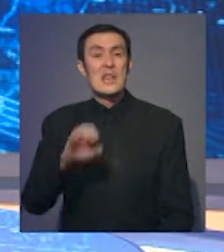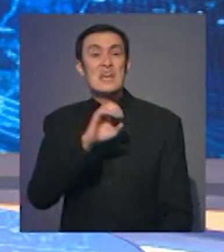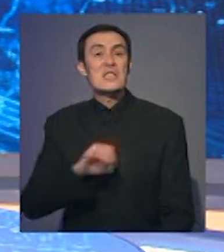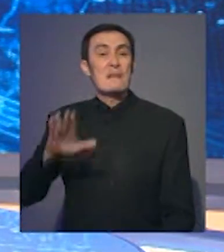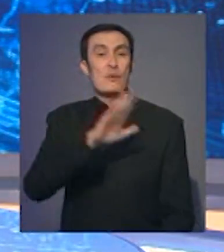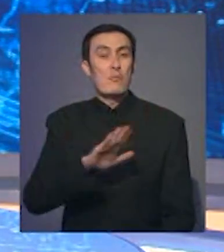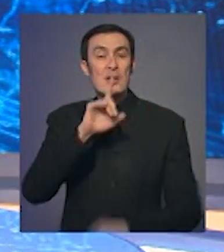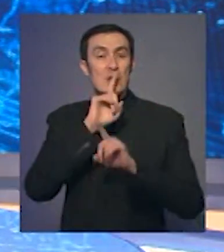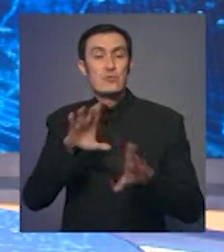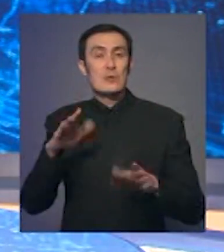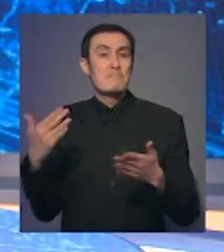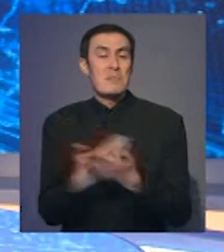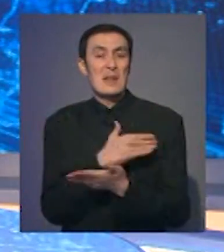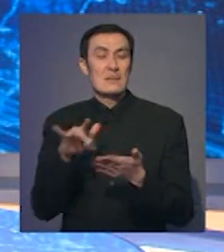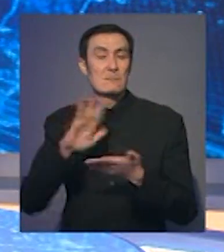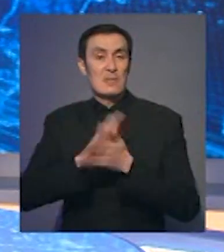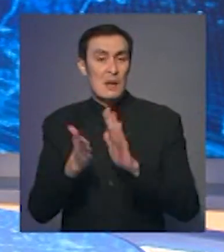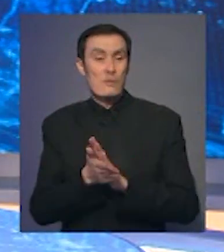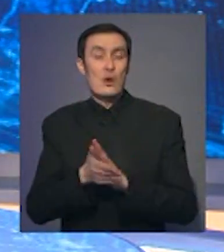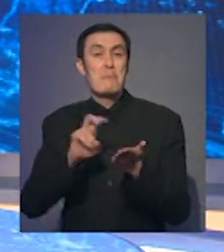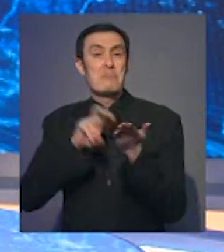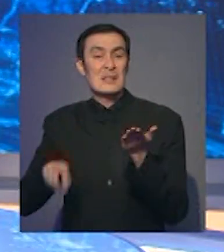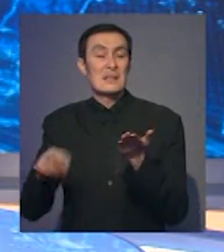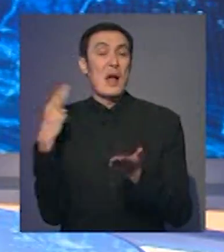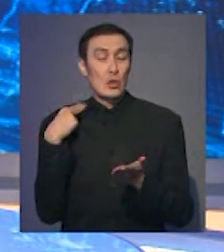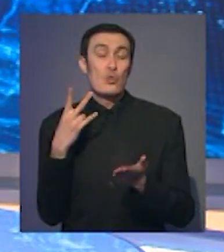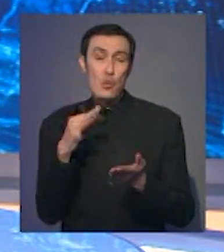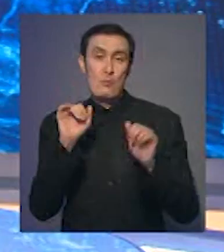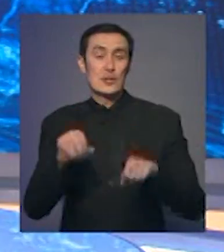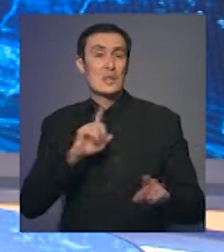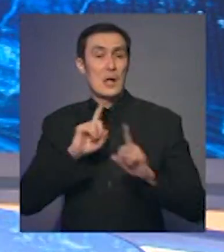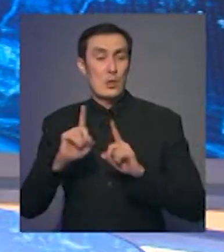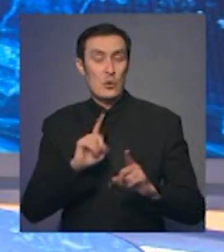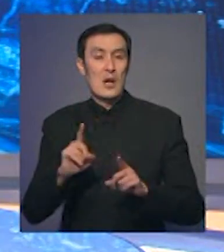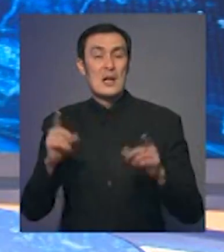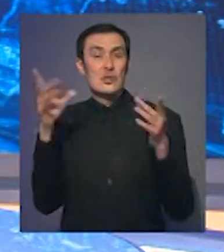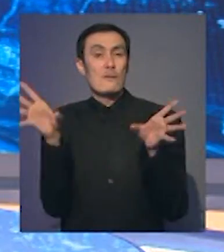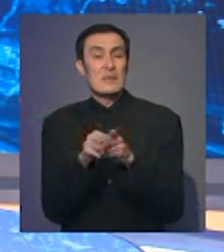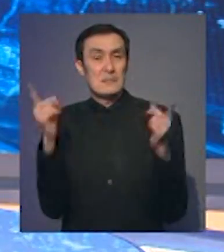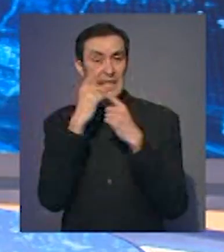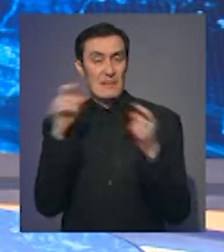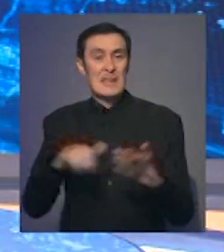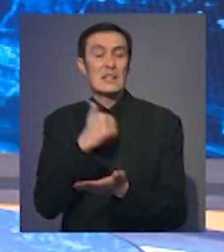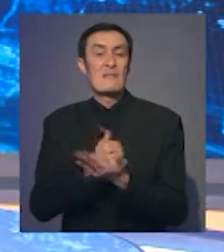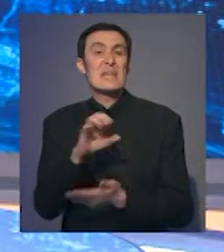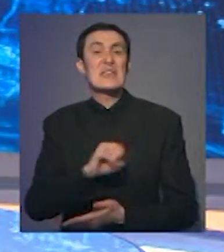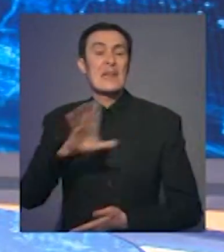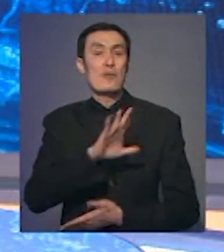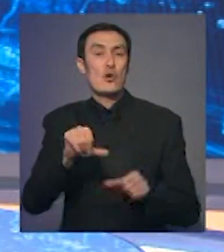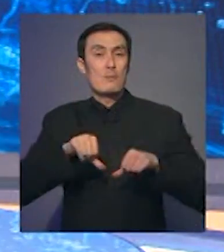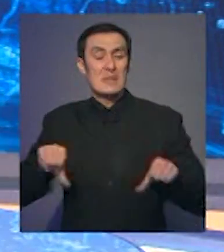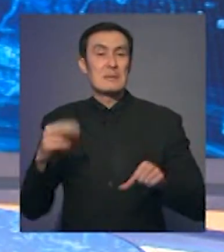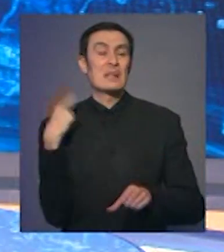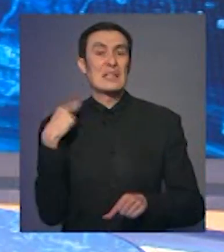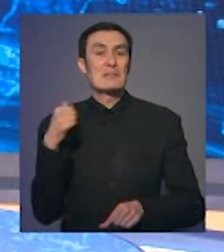ЕС не будет пересматривать соглашение по Brexit, однако открыт к диалогу. Об этом говорится в совместном заявлении главы Еврокомиссии и